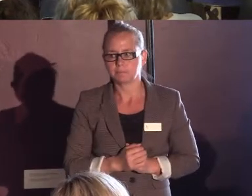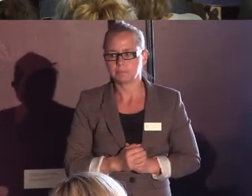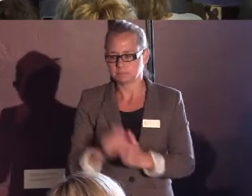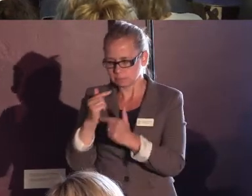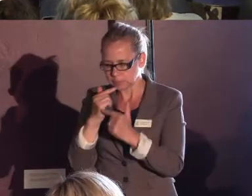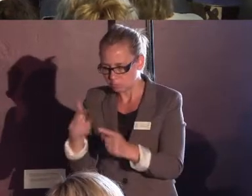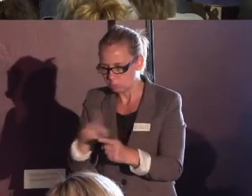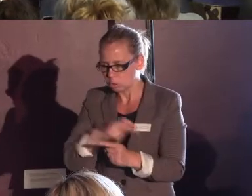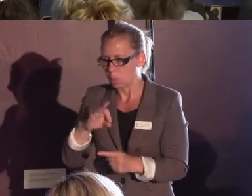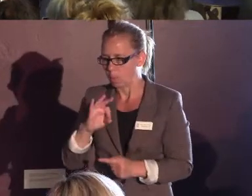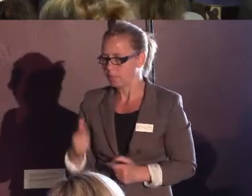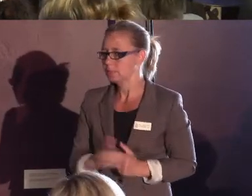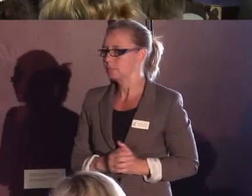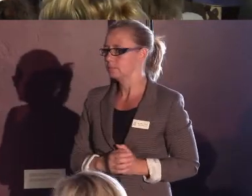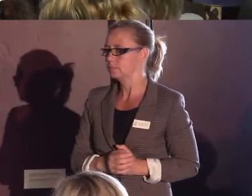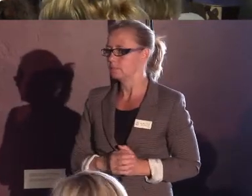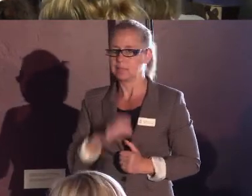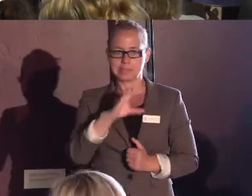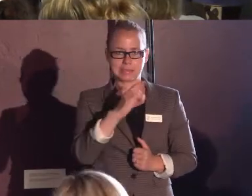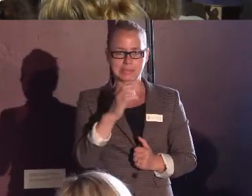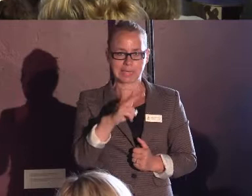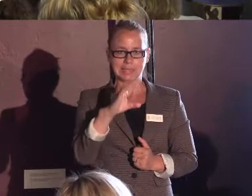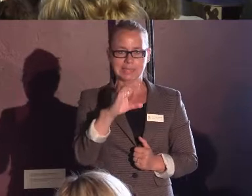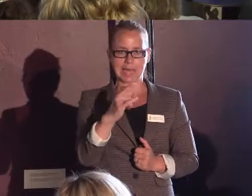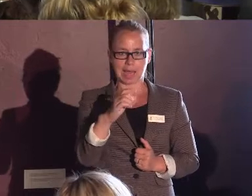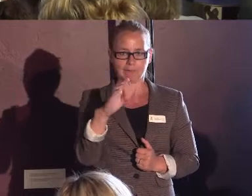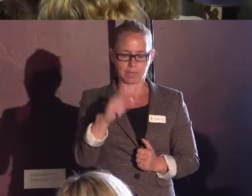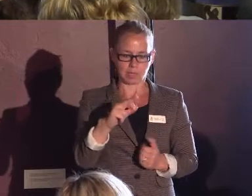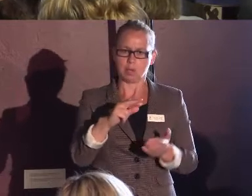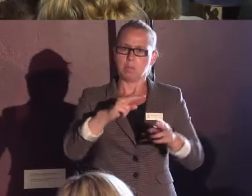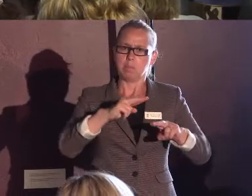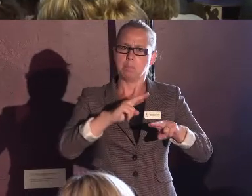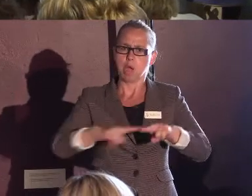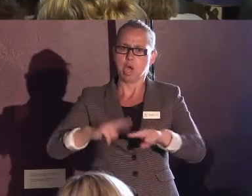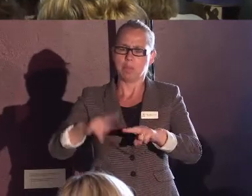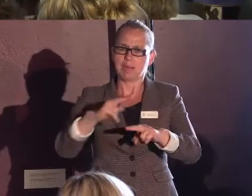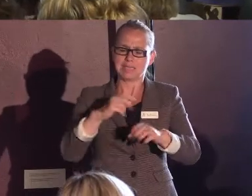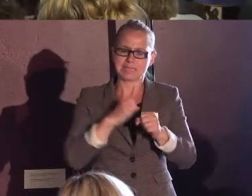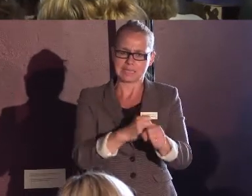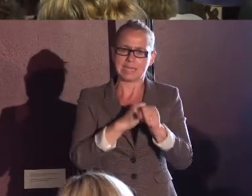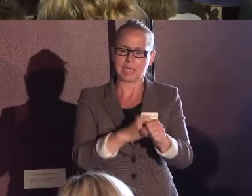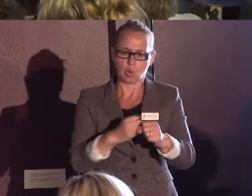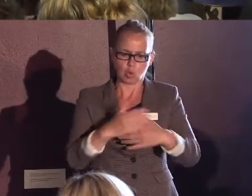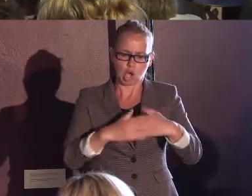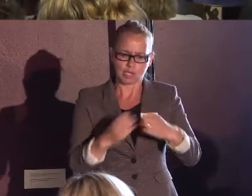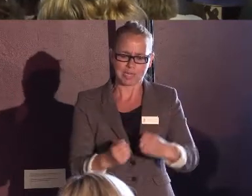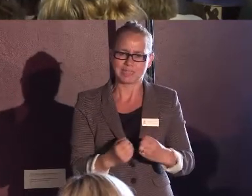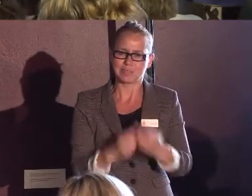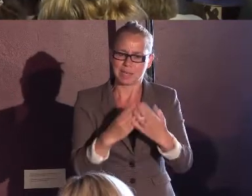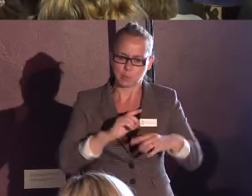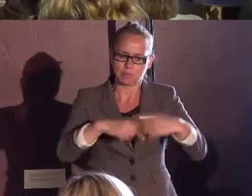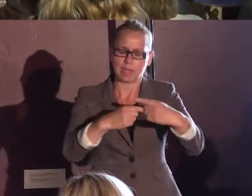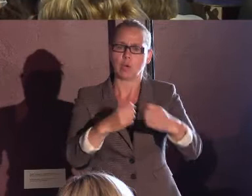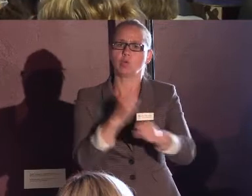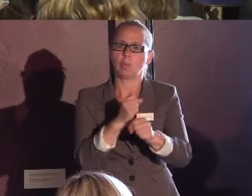Tack så mycket. Tack. Robert. Sten Silander. Du är möbelsnickare, designer, datorspelsutvecklare som nu arbetar